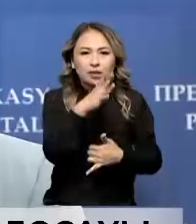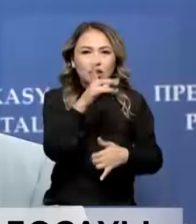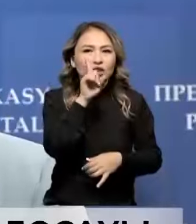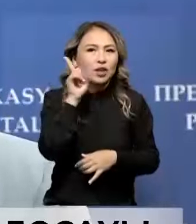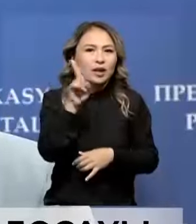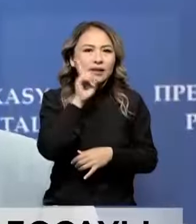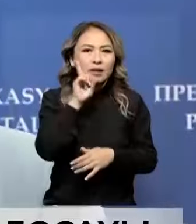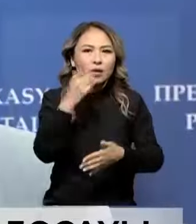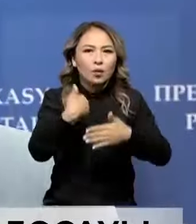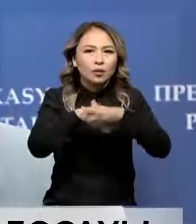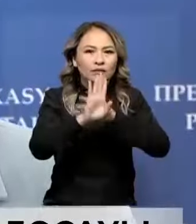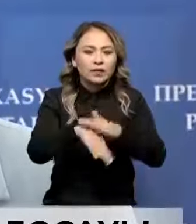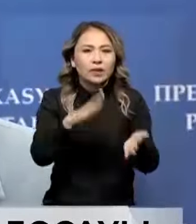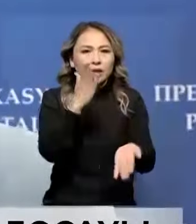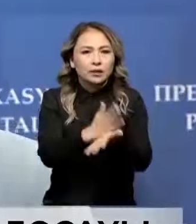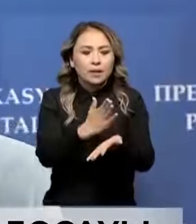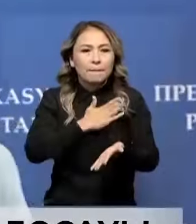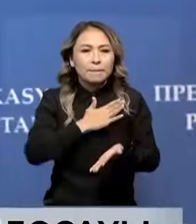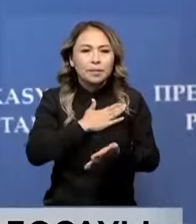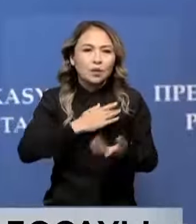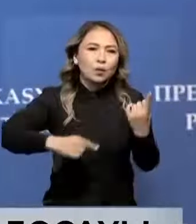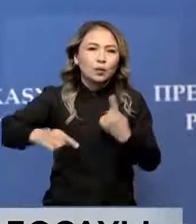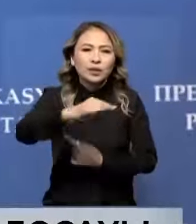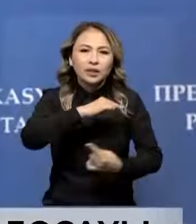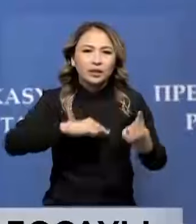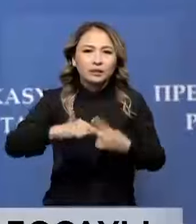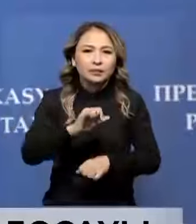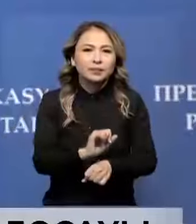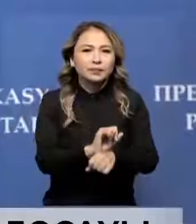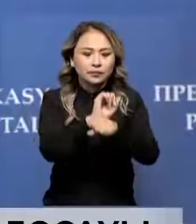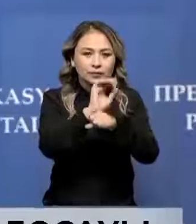жастар әскерден кетіп отыр деп. Бірақ біз өнеркәсіпті